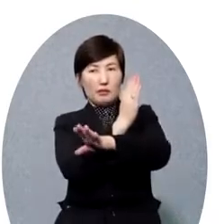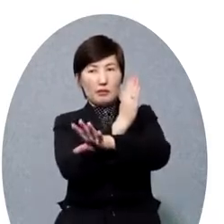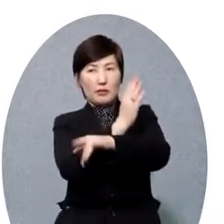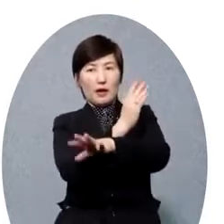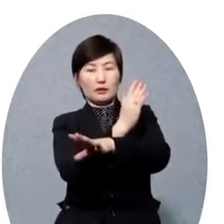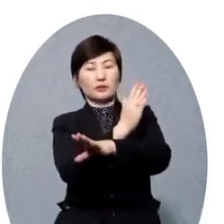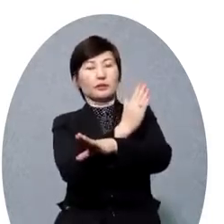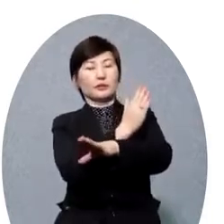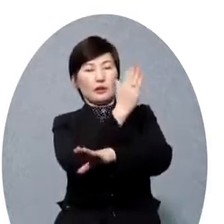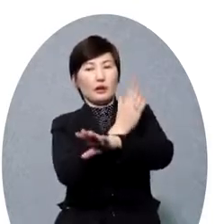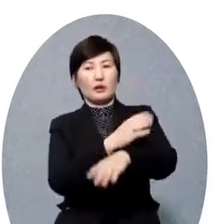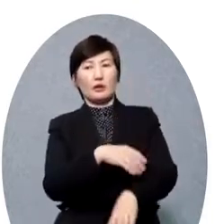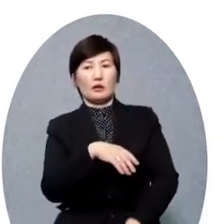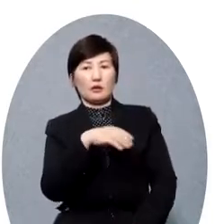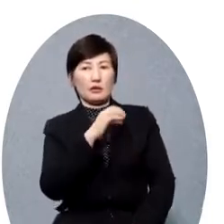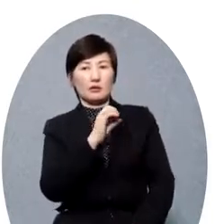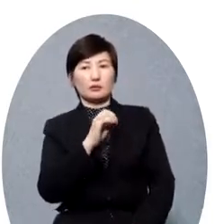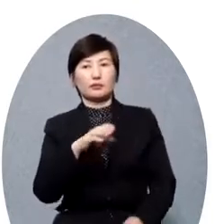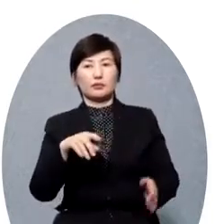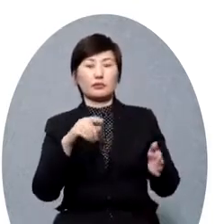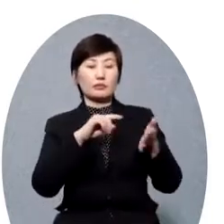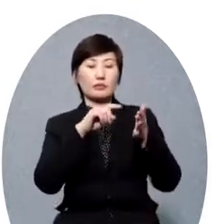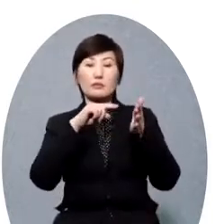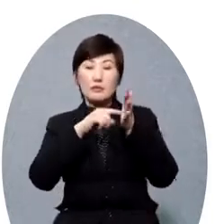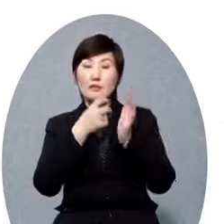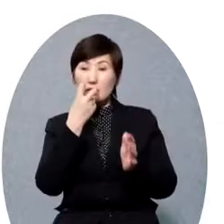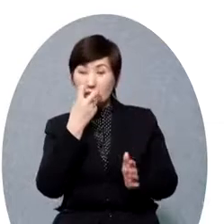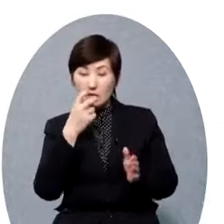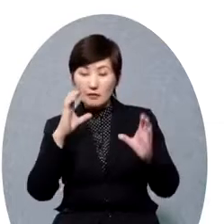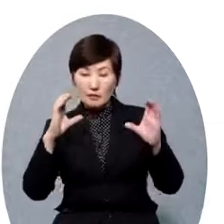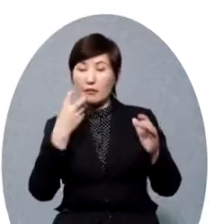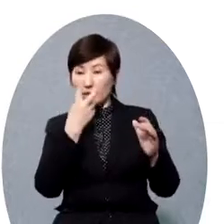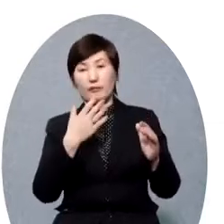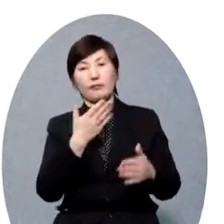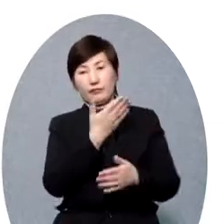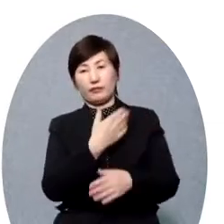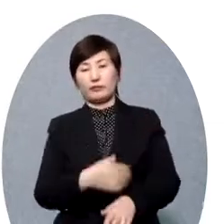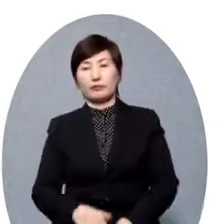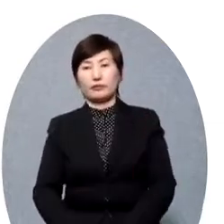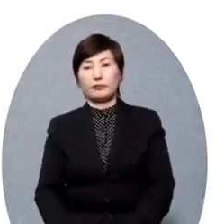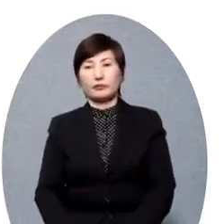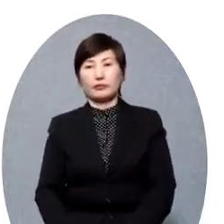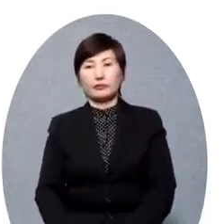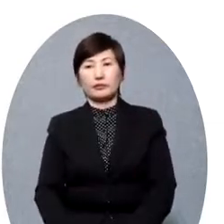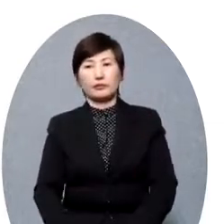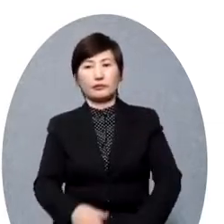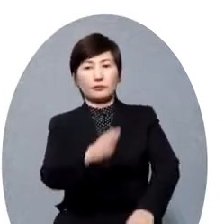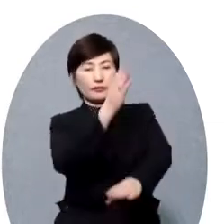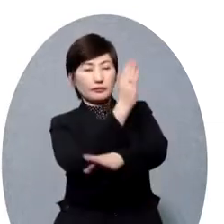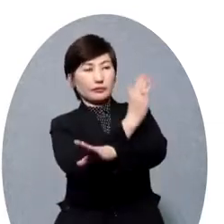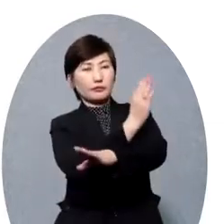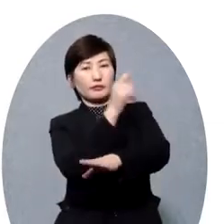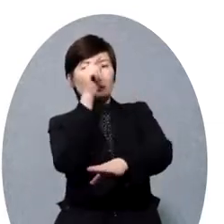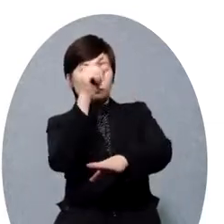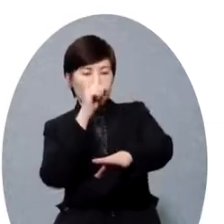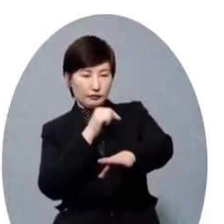тэнхлэгийг хасах 2, 0 энэ цэгээр огтлсон энэ улаан өнгөтэй шулуун шугамын гарапаг